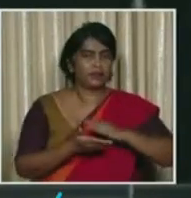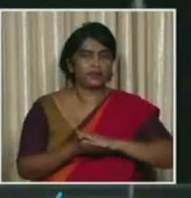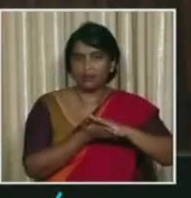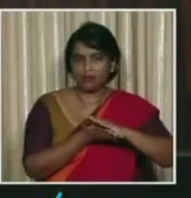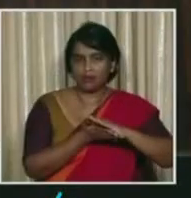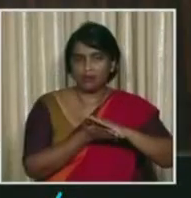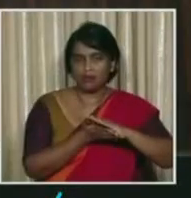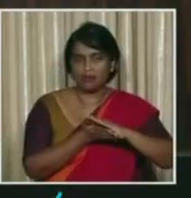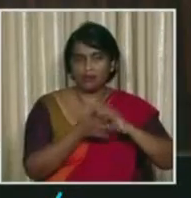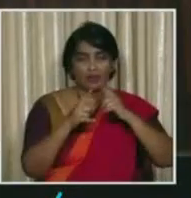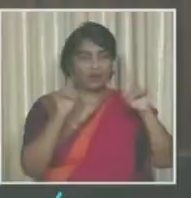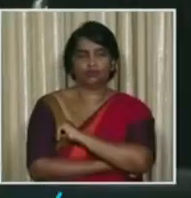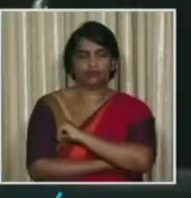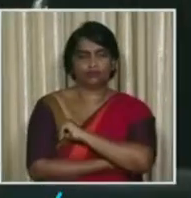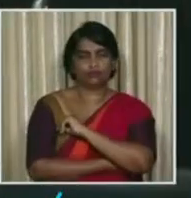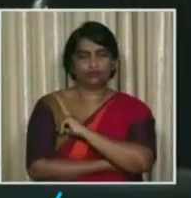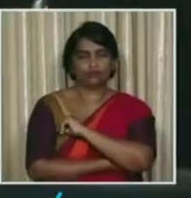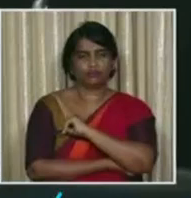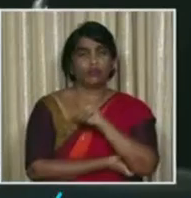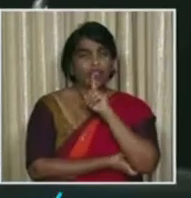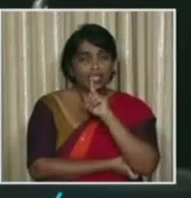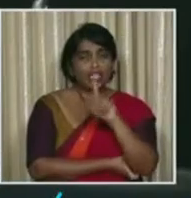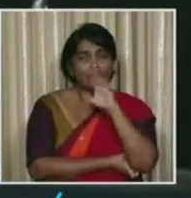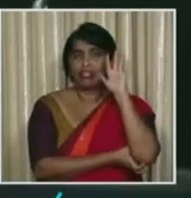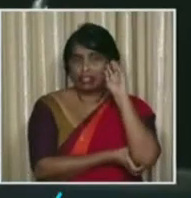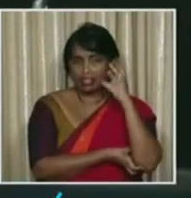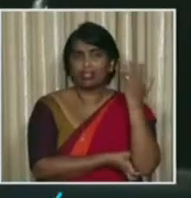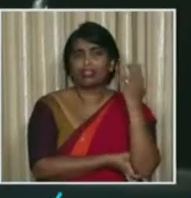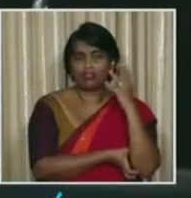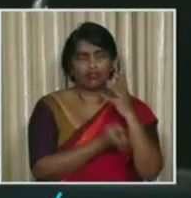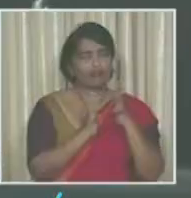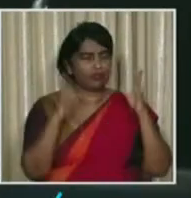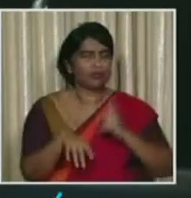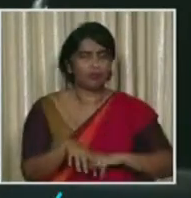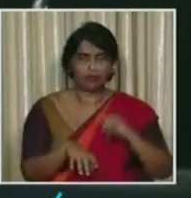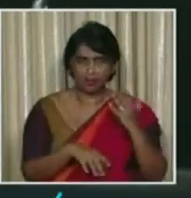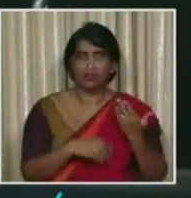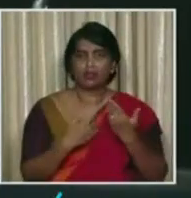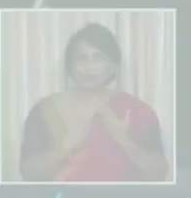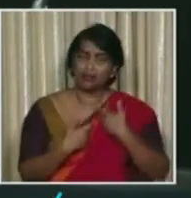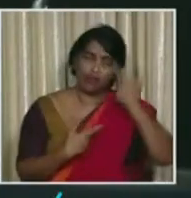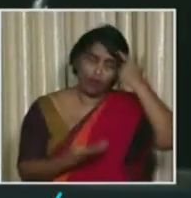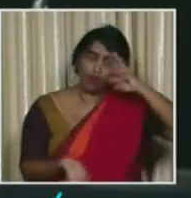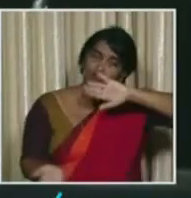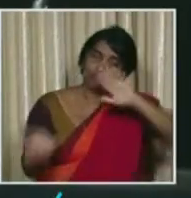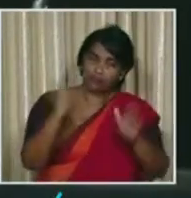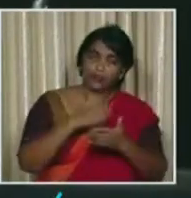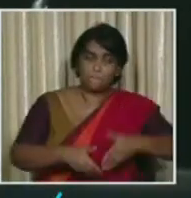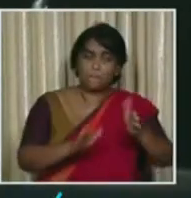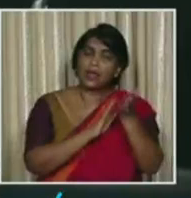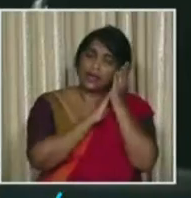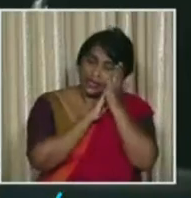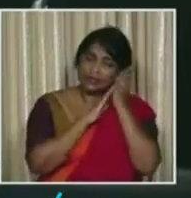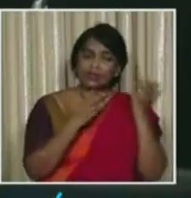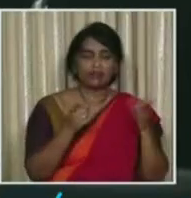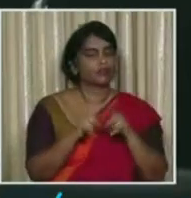විතරක් දාලා බාගෙට ඉවර කරලා තියෙනවා. කියන දේ තේරුම් ගන්න නැති එක විශාල අවාසනාවක්. අපි ඔළුවෙන් හිටගෙන මේ පාරේ නිදාගෙන හිටියත්